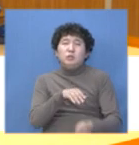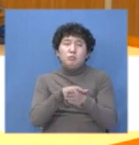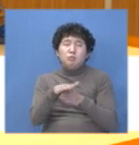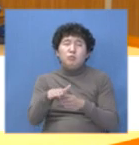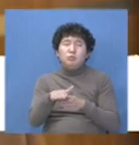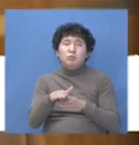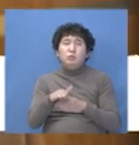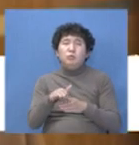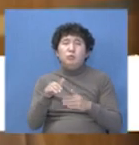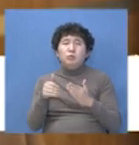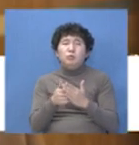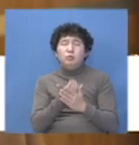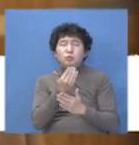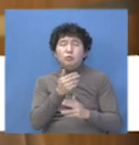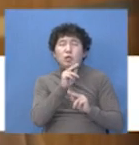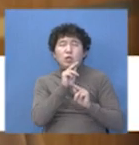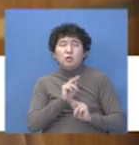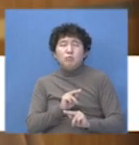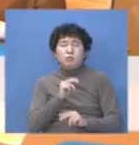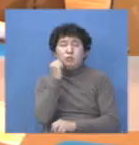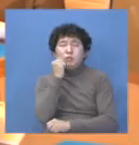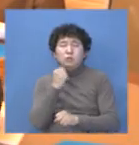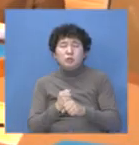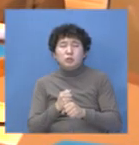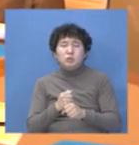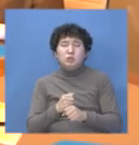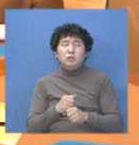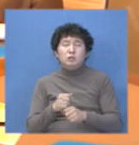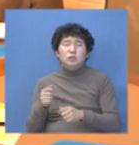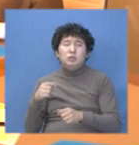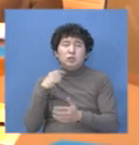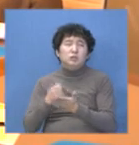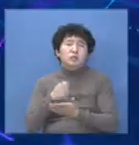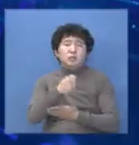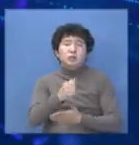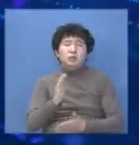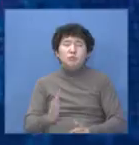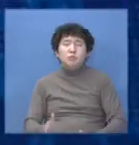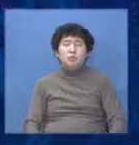да біркелкі болмақ. Гүлдан Айдарқызы, Қуаныш Амантайұлы, Алтай ақпарат.